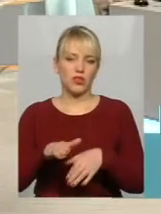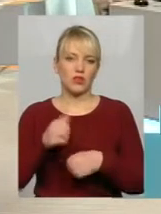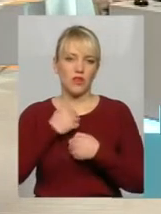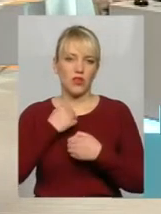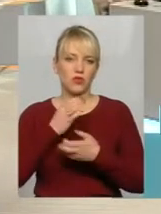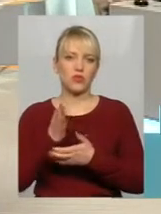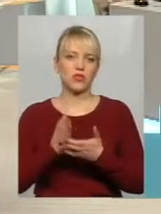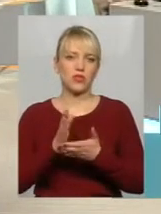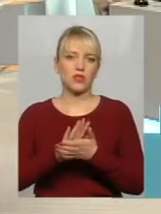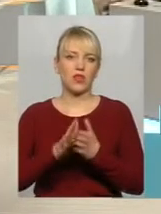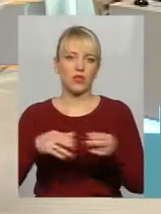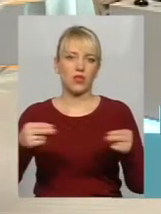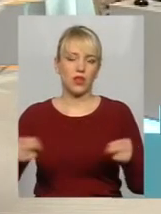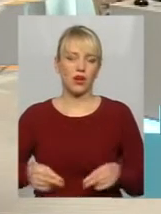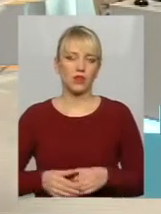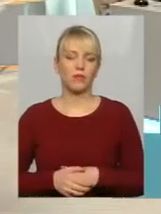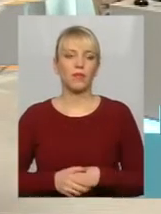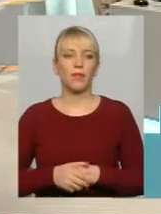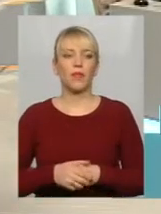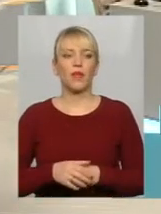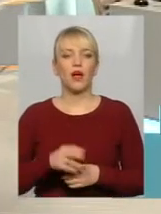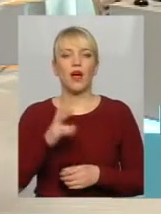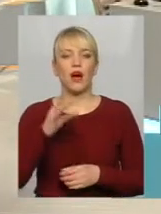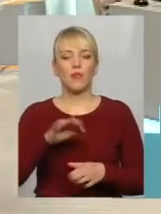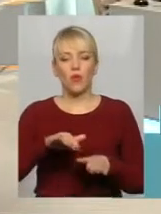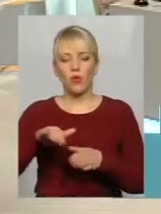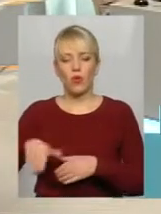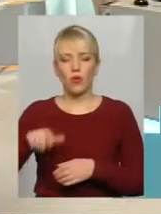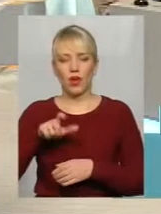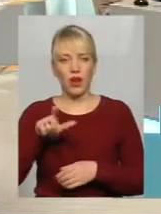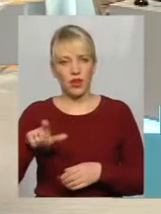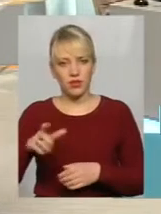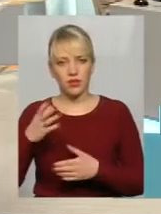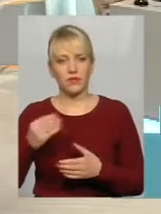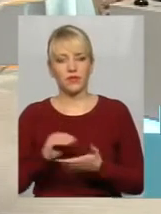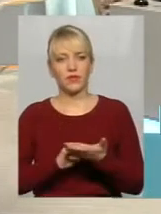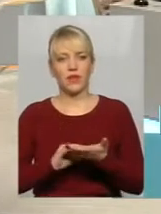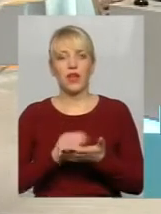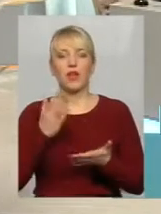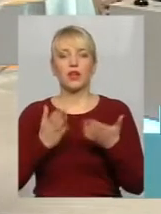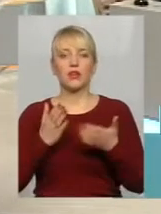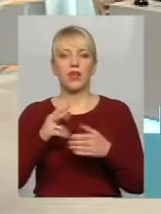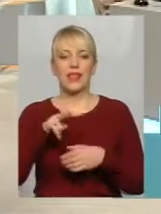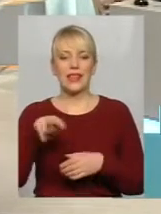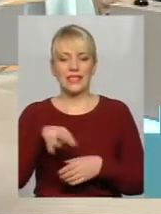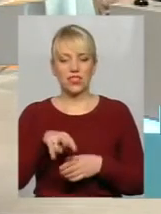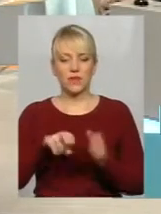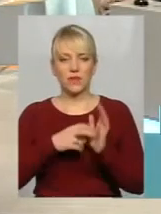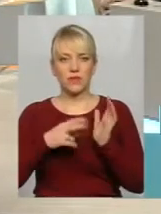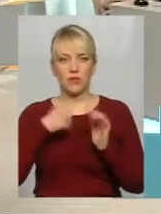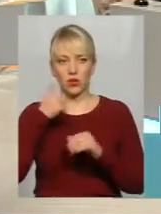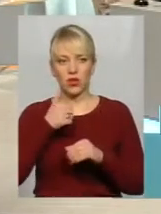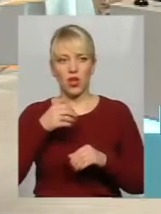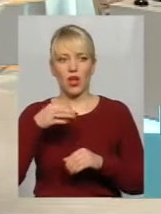контрактом. От ще, знову ж таки, про ухилянтів. Торік, якщо не помиляюсь, в листопаді 17-го року Львівський